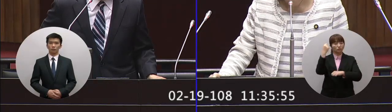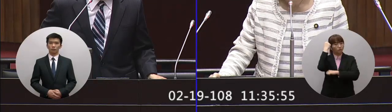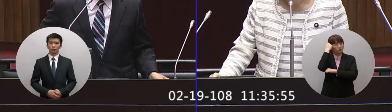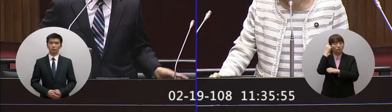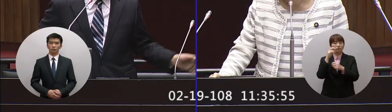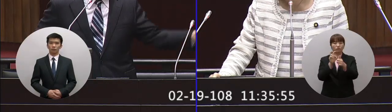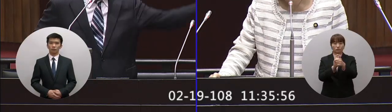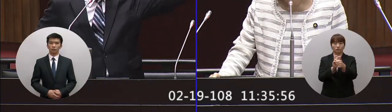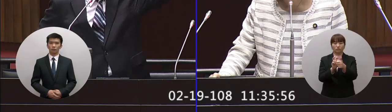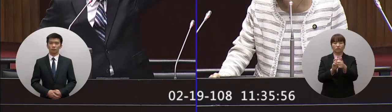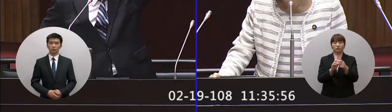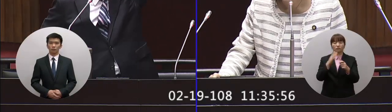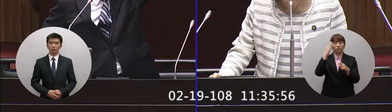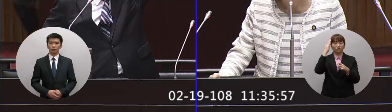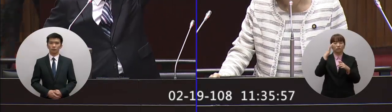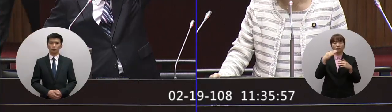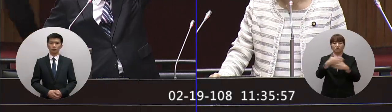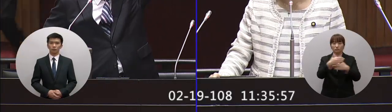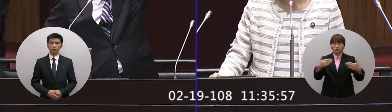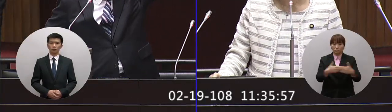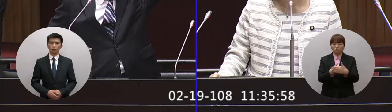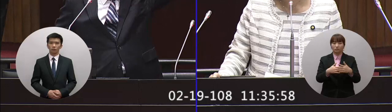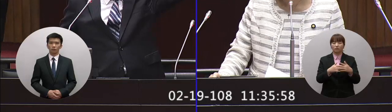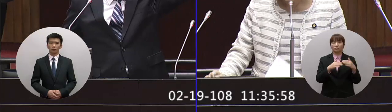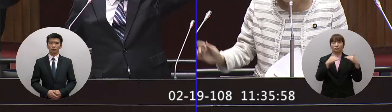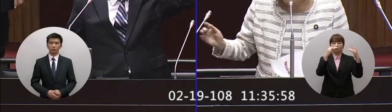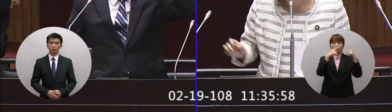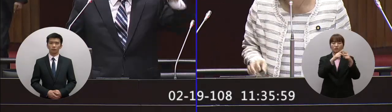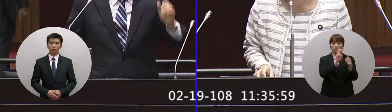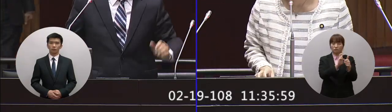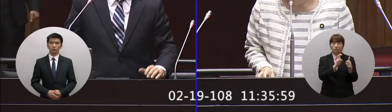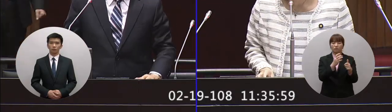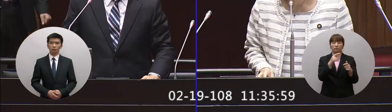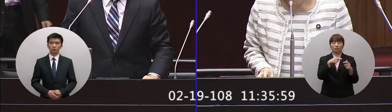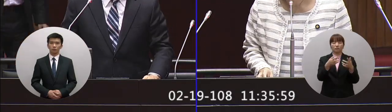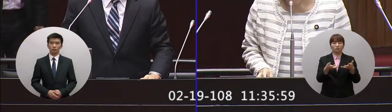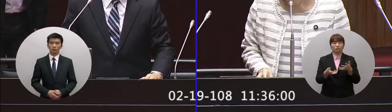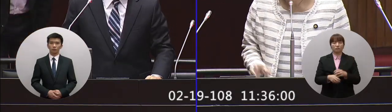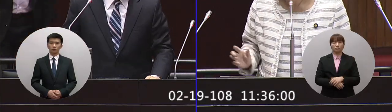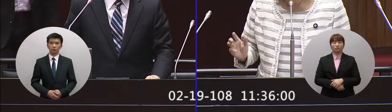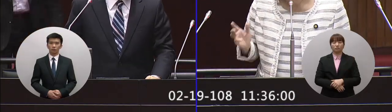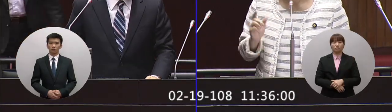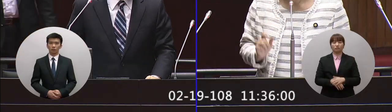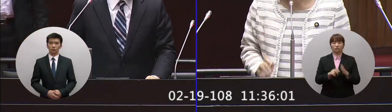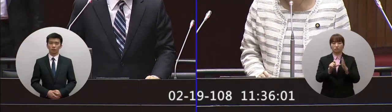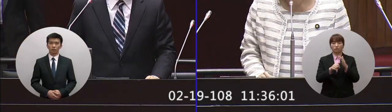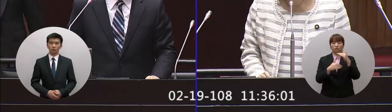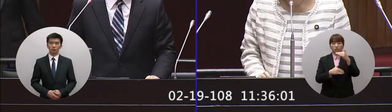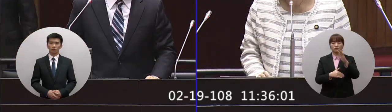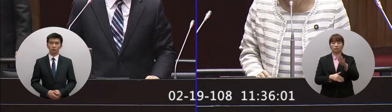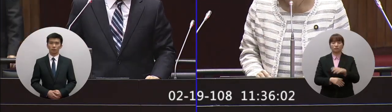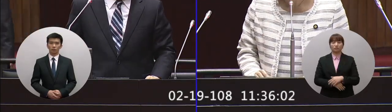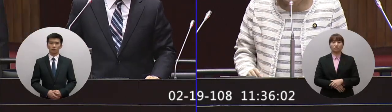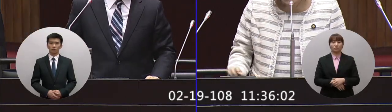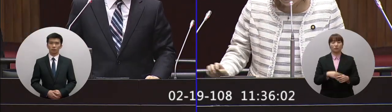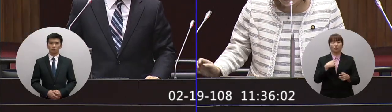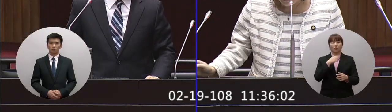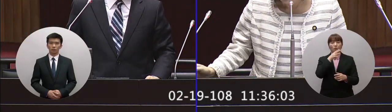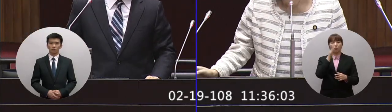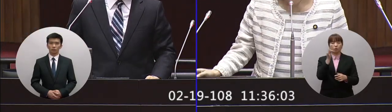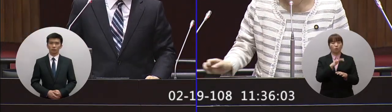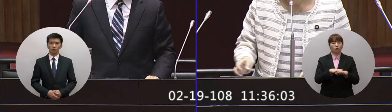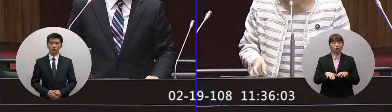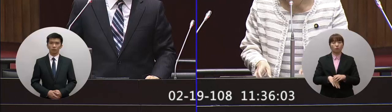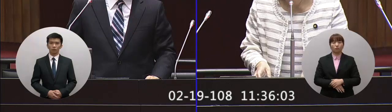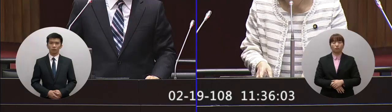的照顾，还有偏乡交通的议题，还有成人监护的议题哦。所以因为时间也很短哈，所以我会讲得很快哦。